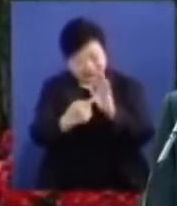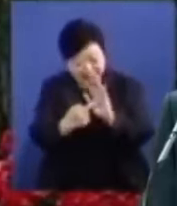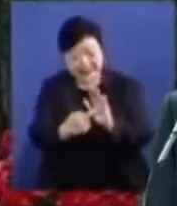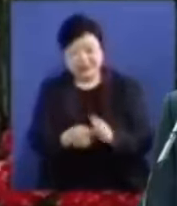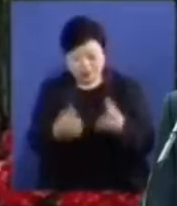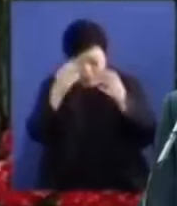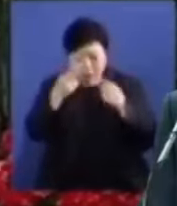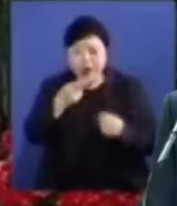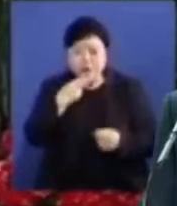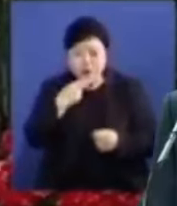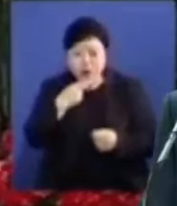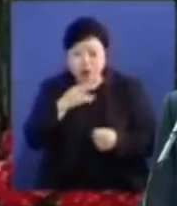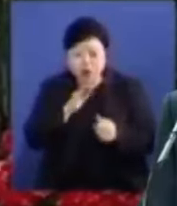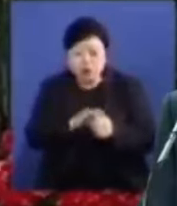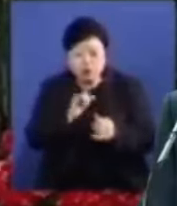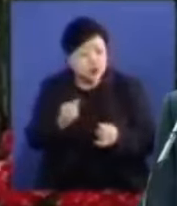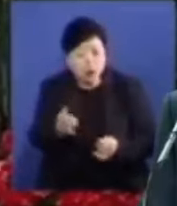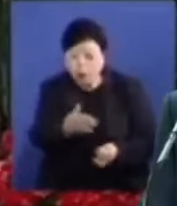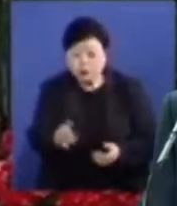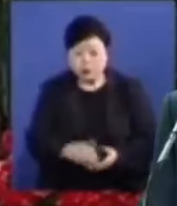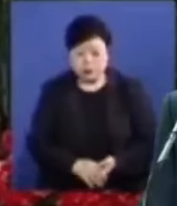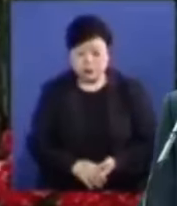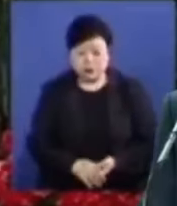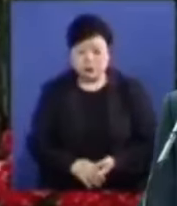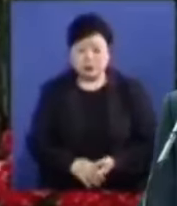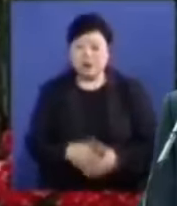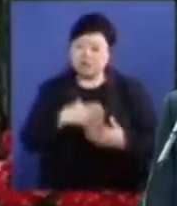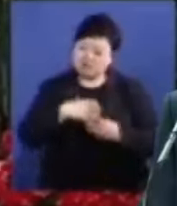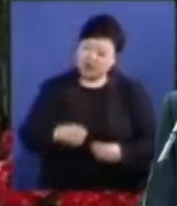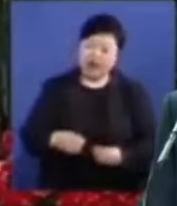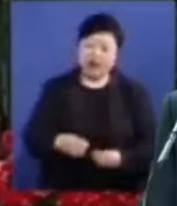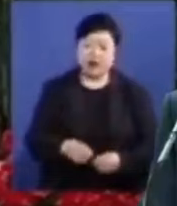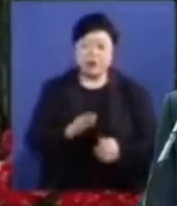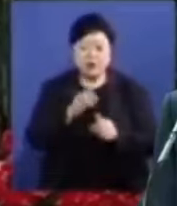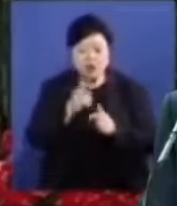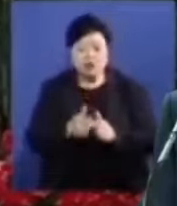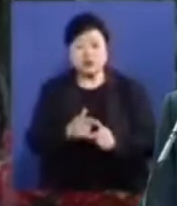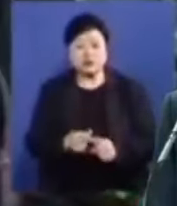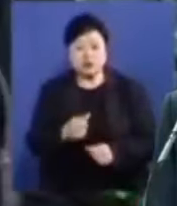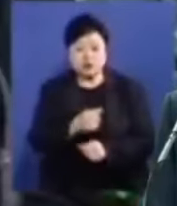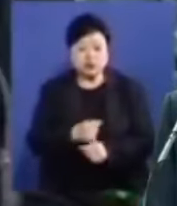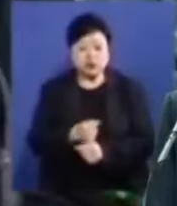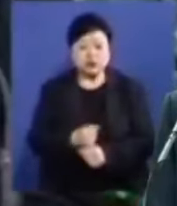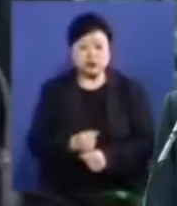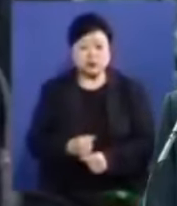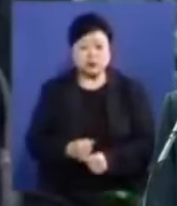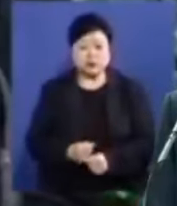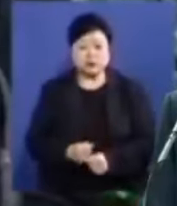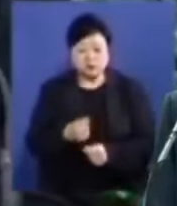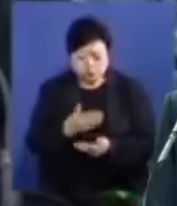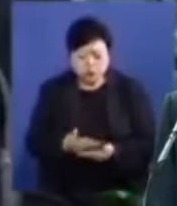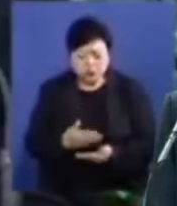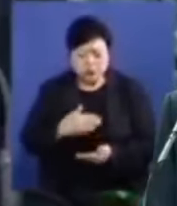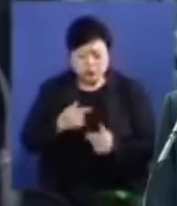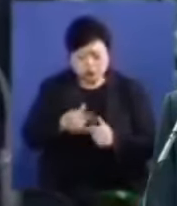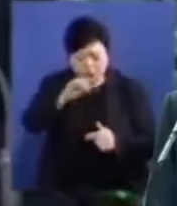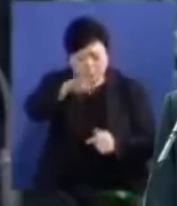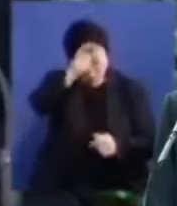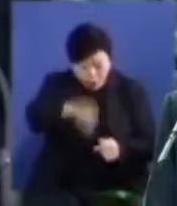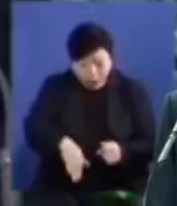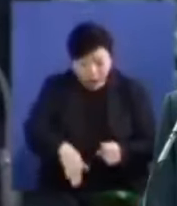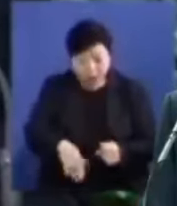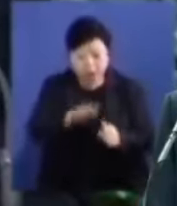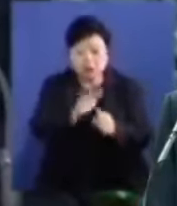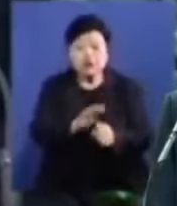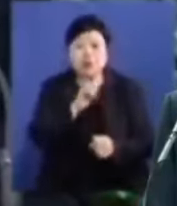고난 없는데 우리를 도와줄 사람 누가 있겠습니까? 우리가 다 편안하게 사는데 예수님이 수고하고 무거운 짐진 자들아 나 내게로 오라 내가